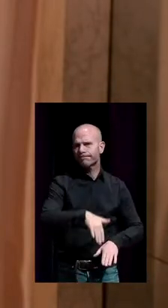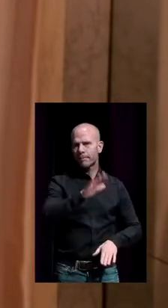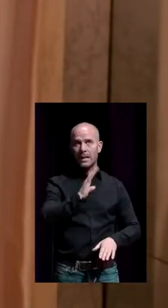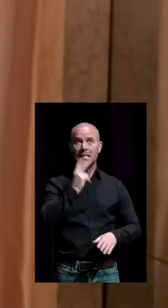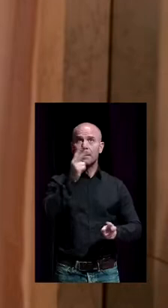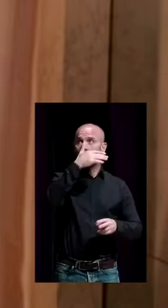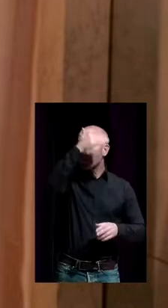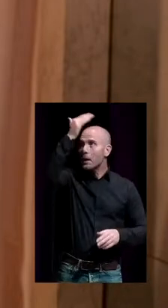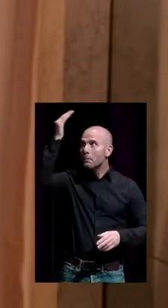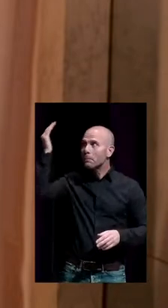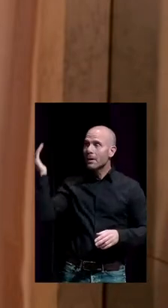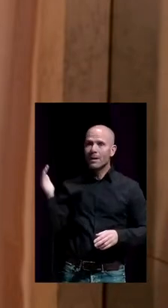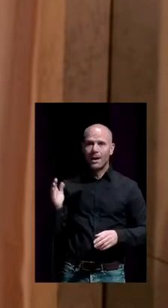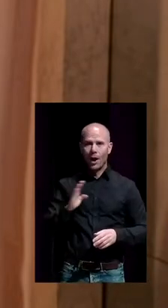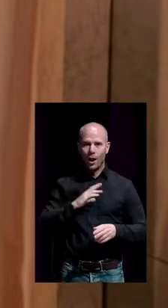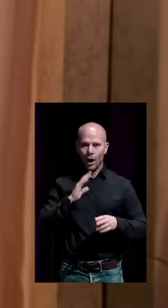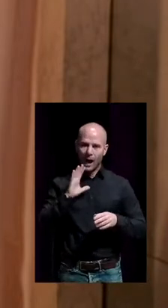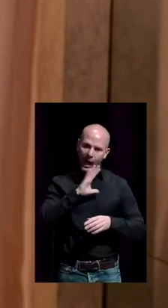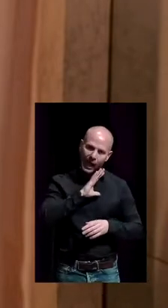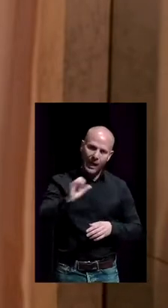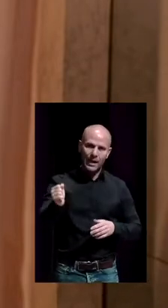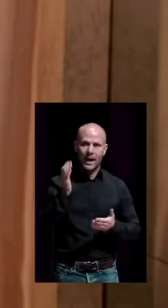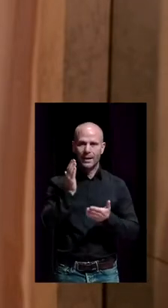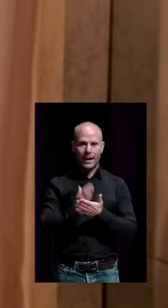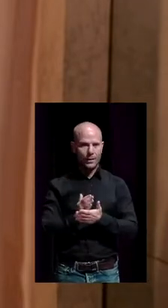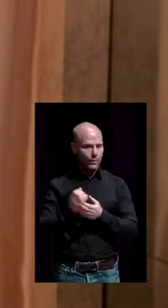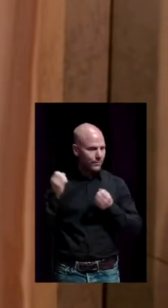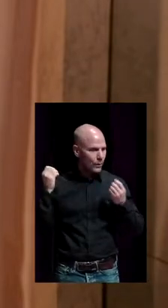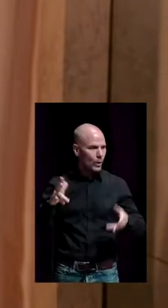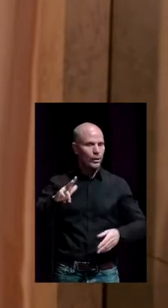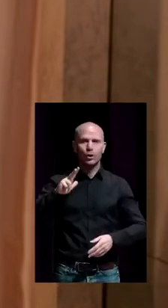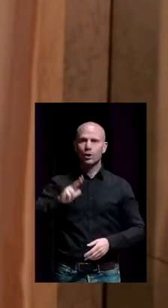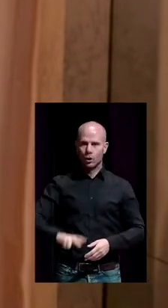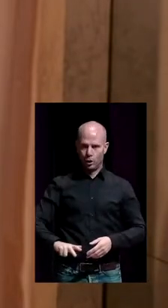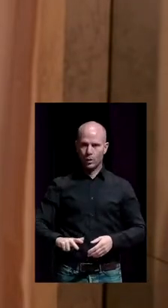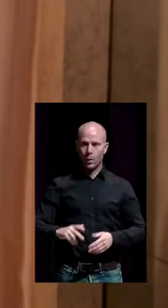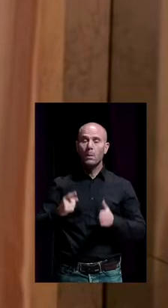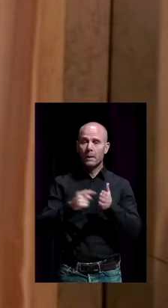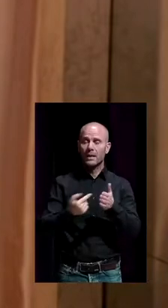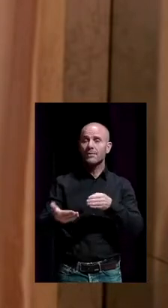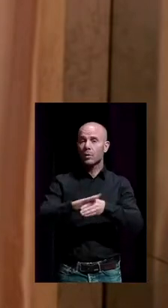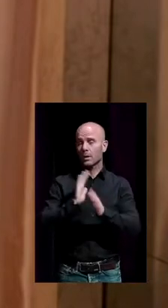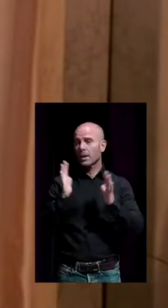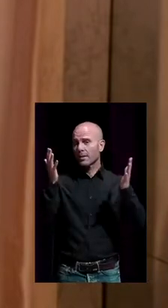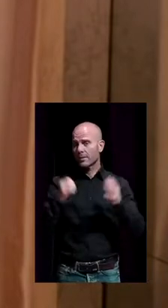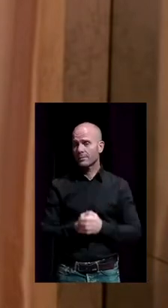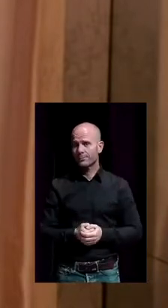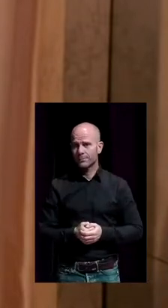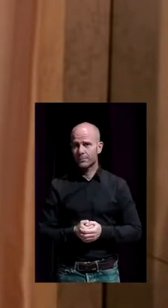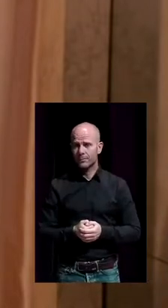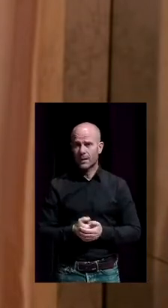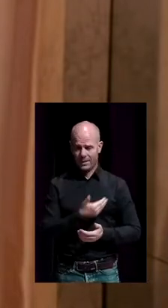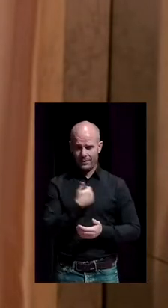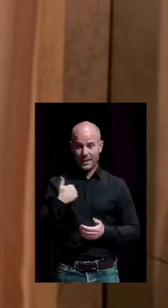himmel och har alla rätt till ett tryggt och meningsfullt liv. Låt oss som